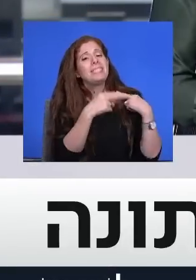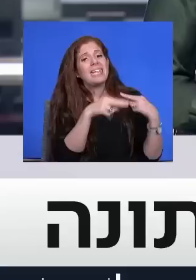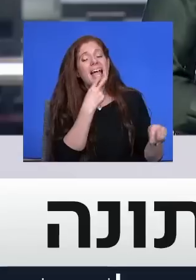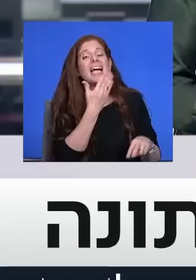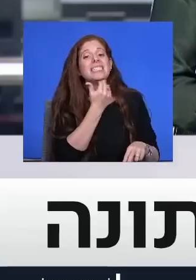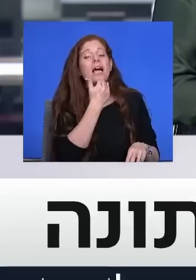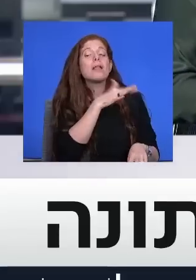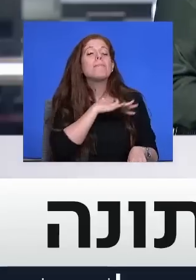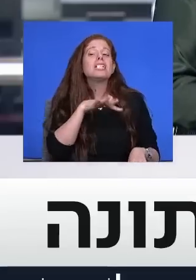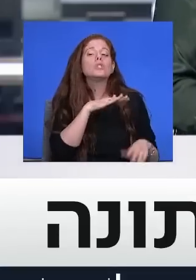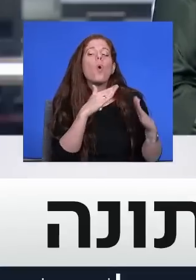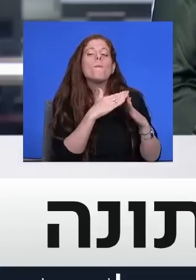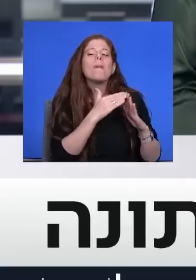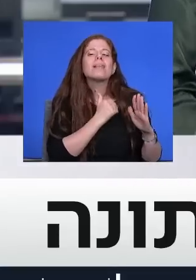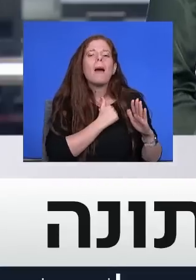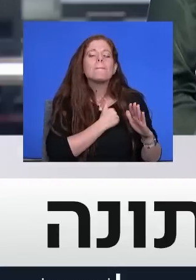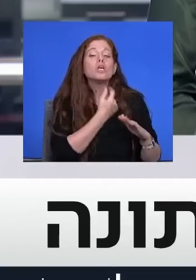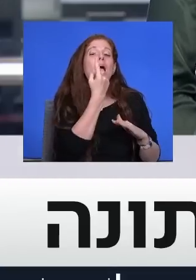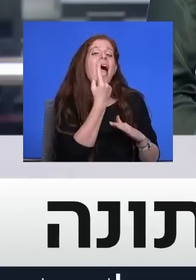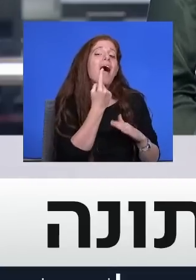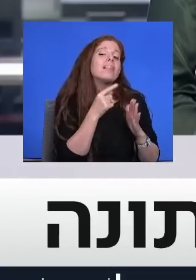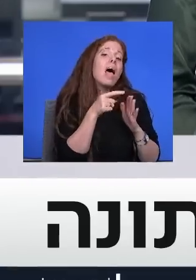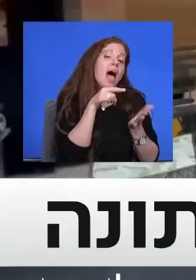בית חבד, שהייתה אחד היעדים של אותה חוליה.